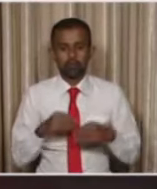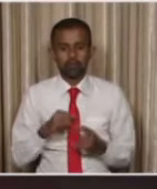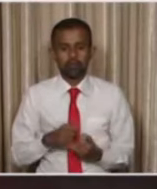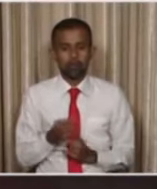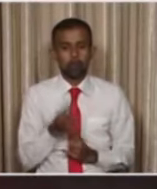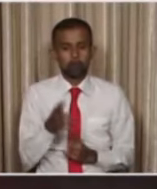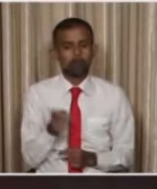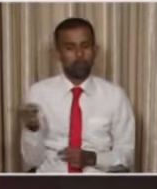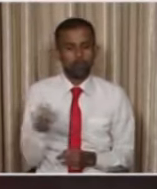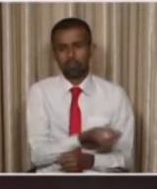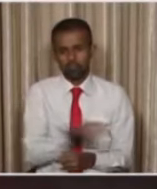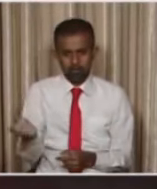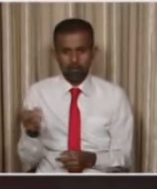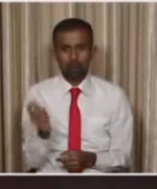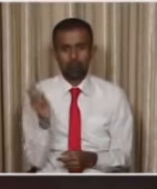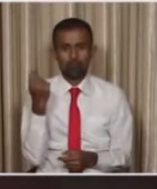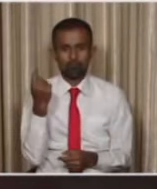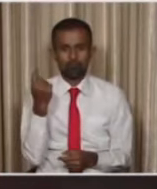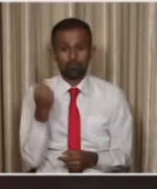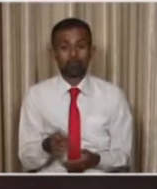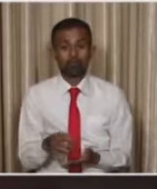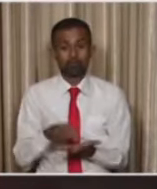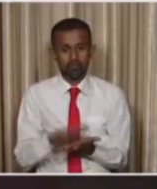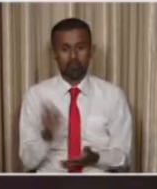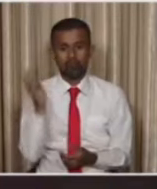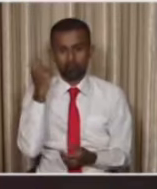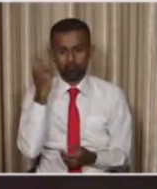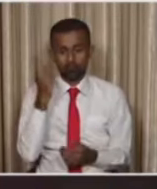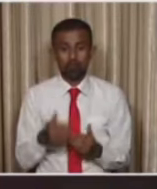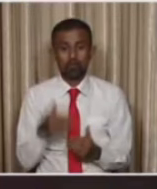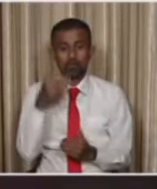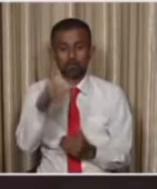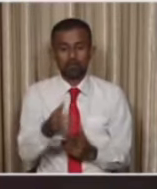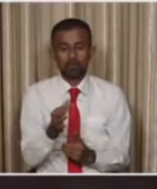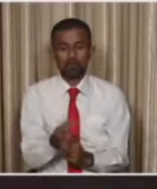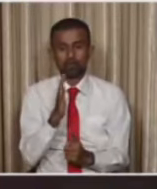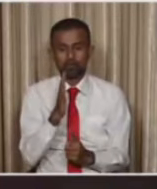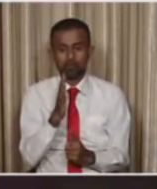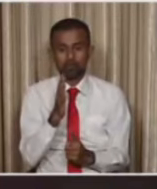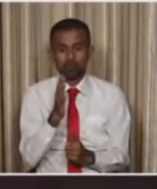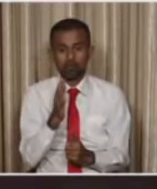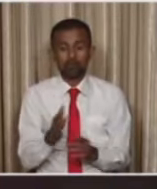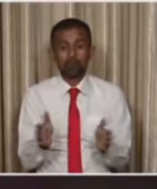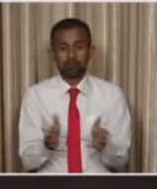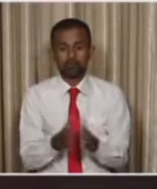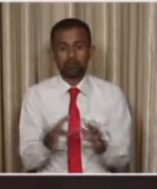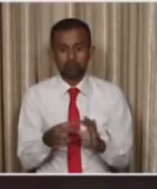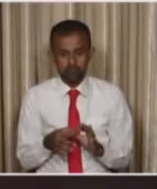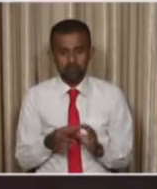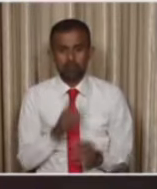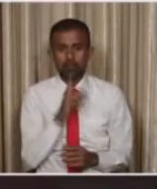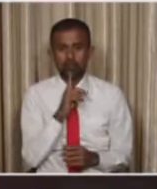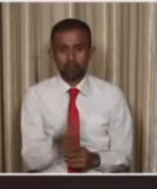ප්‍රේමදාස මැතිතුමාට දීලා ඒ ජයග්‍රහණය විජයග්‍රහණයක් බවට පත් කරන්න අනාගත ජනාධිපතිවරයාගේ මල්වට්ටියට අත ගහන්න කියලා ඉල්ලීම තමයි අපිට කරන්න